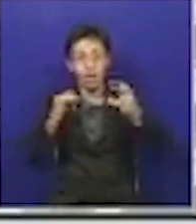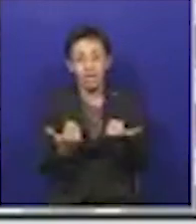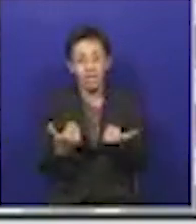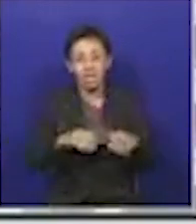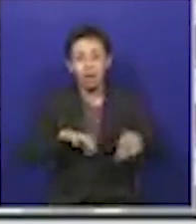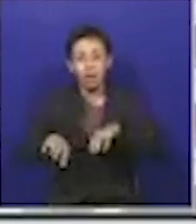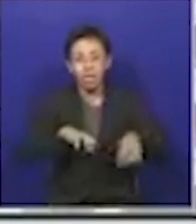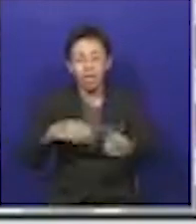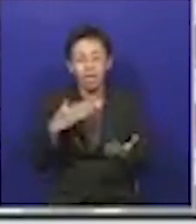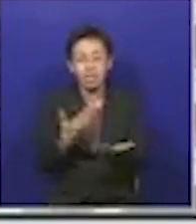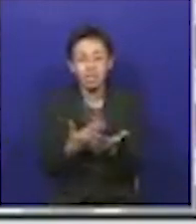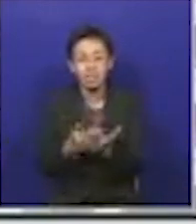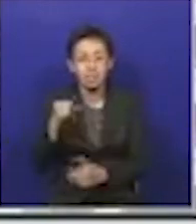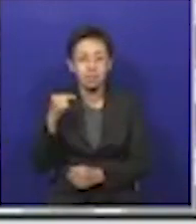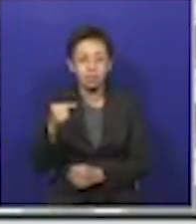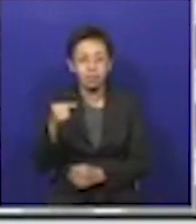ติดลบ